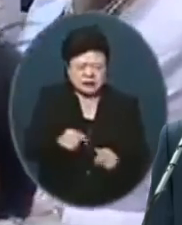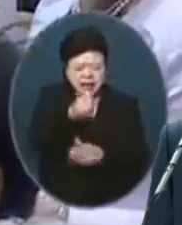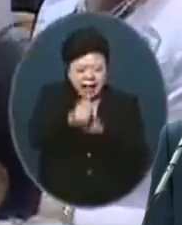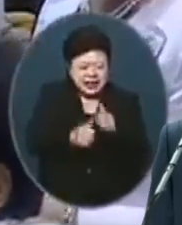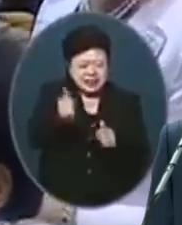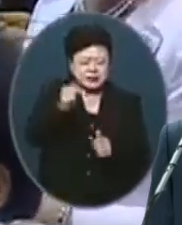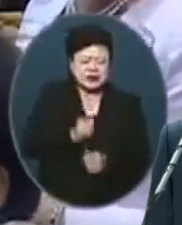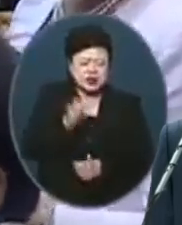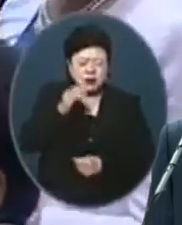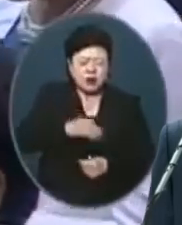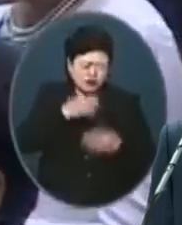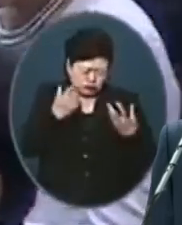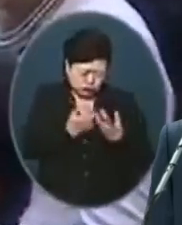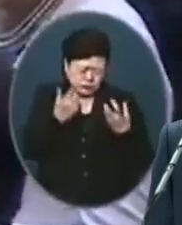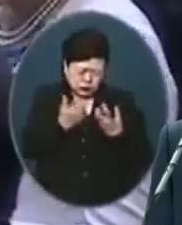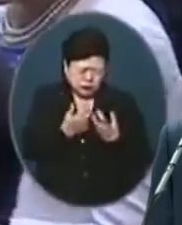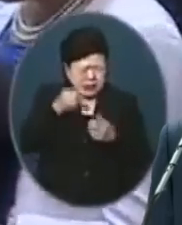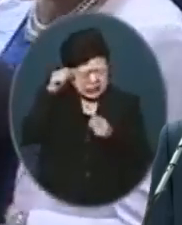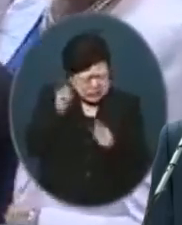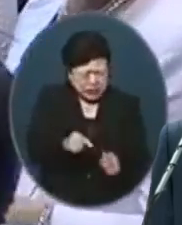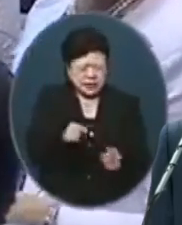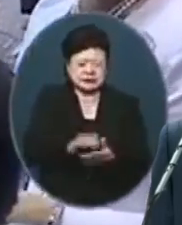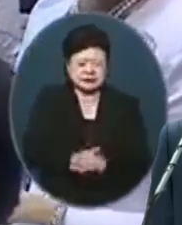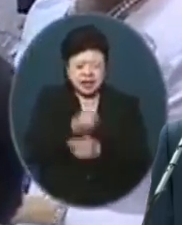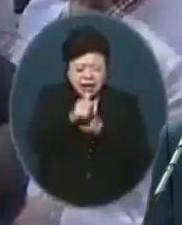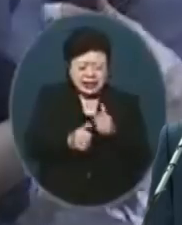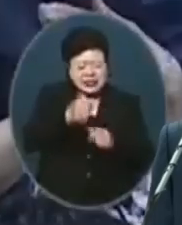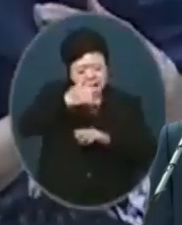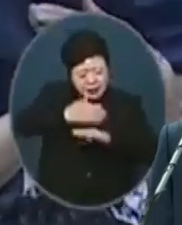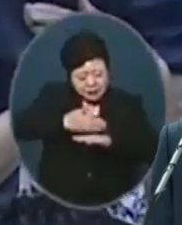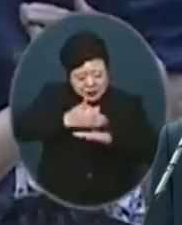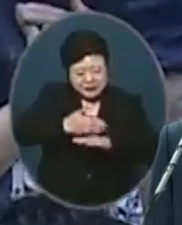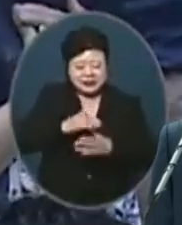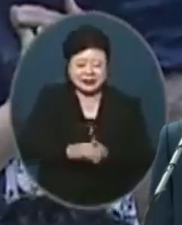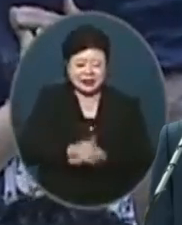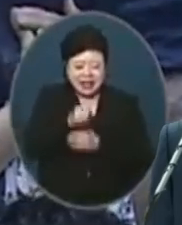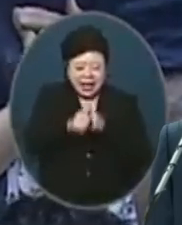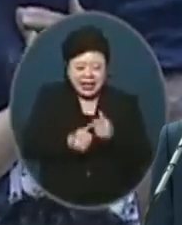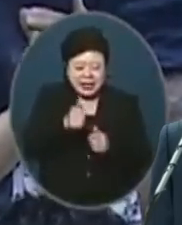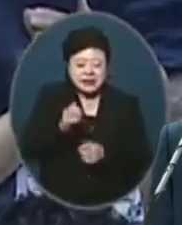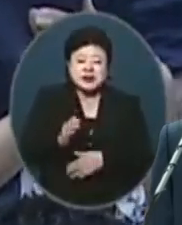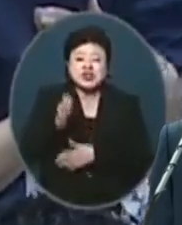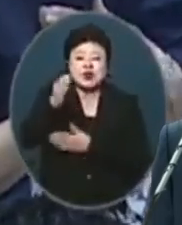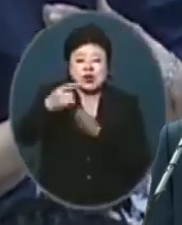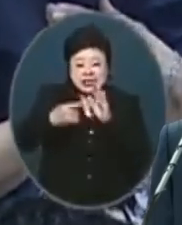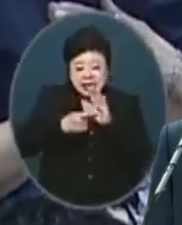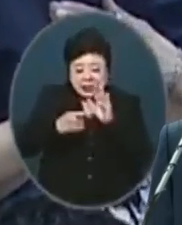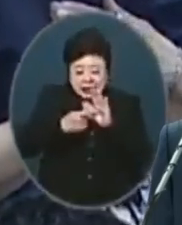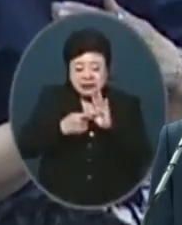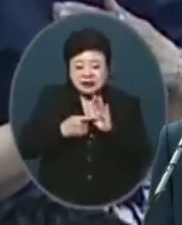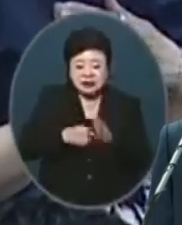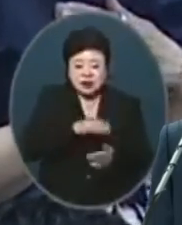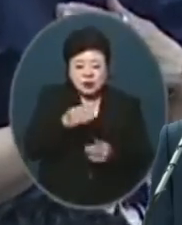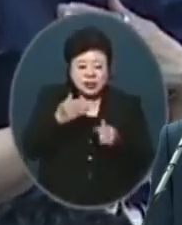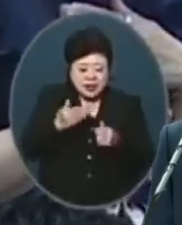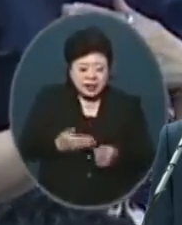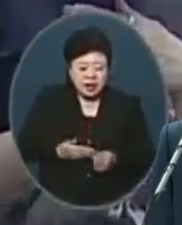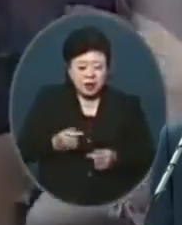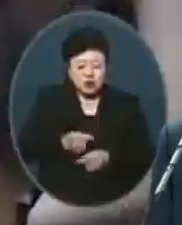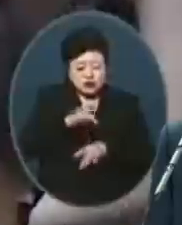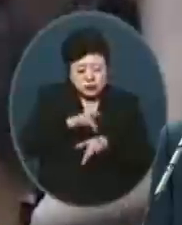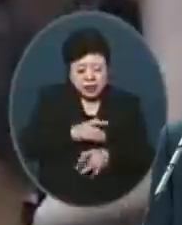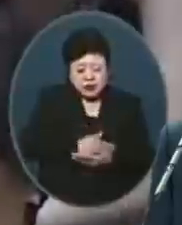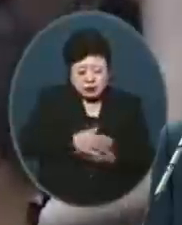하나님의 영광으로 충만할지어다. 하나님 감사합니다. 하나님의 영광이 나타나서 우리에게 원수